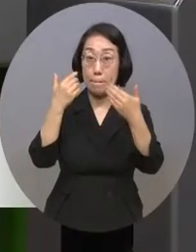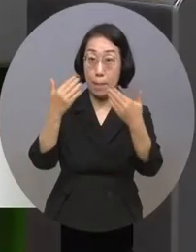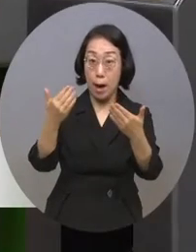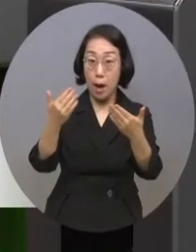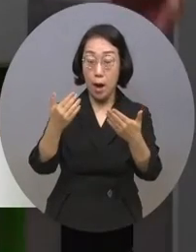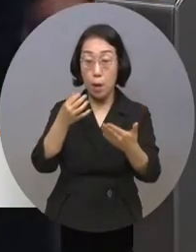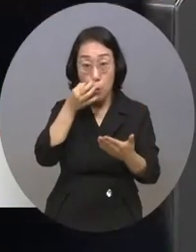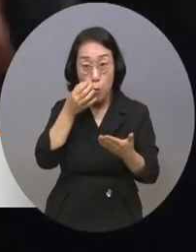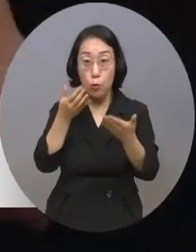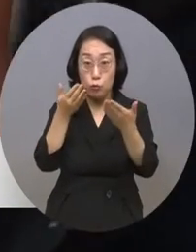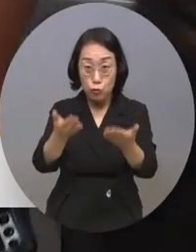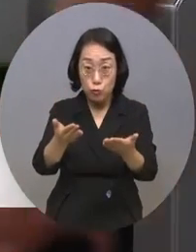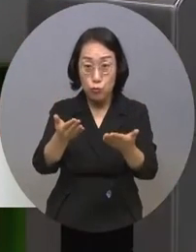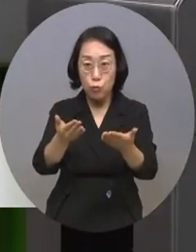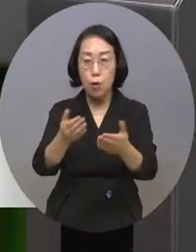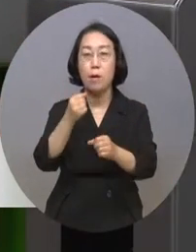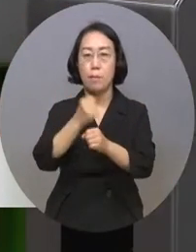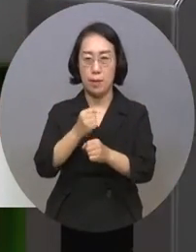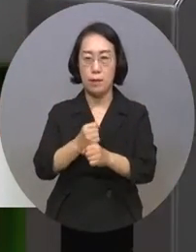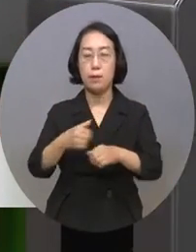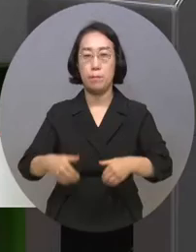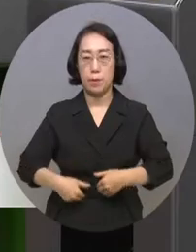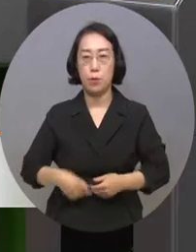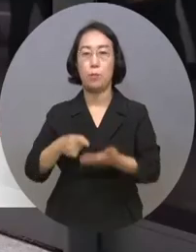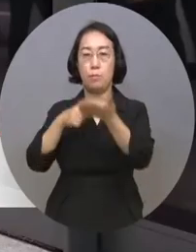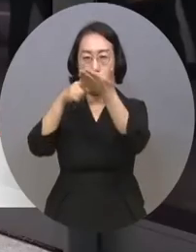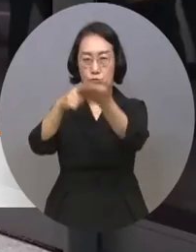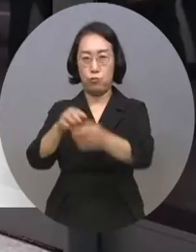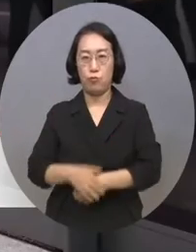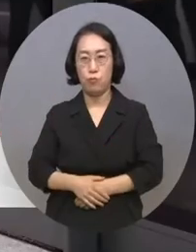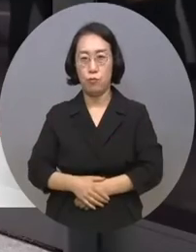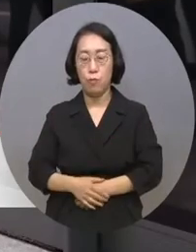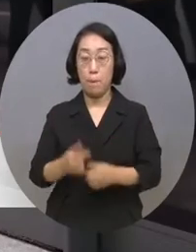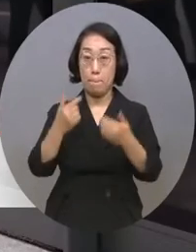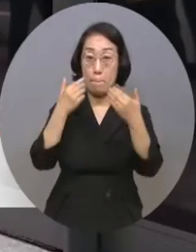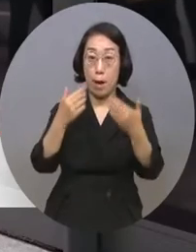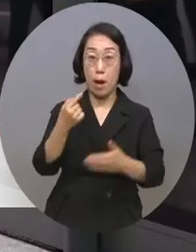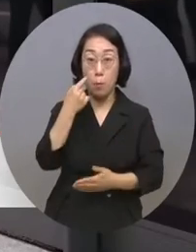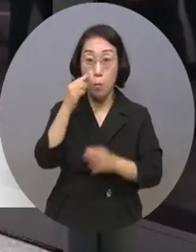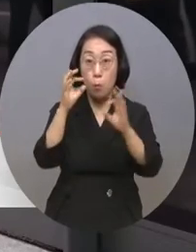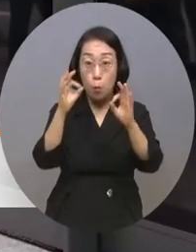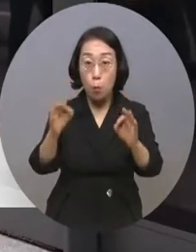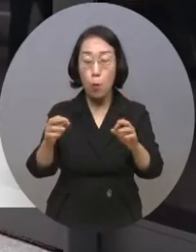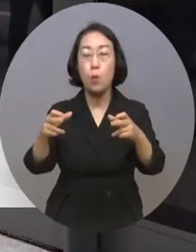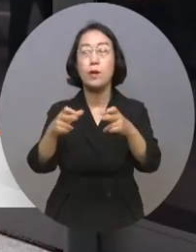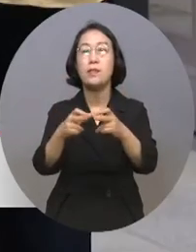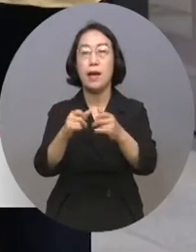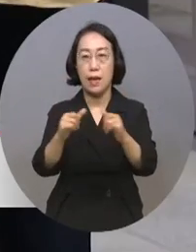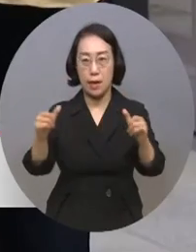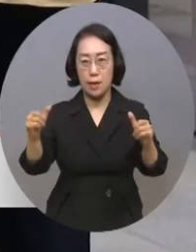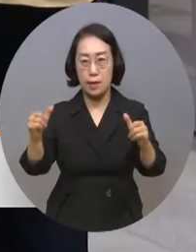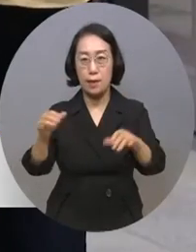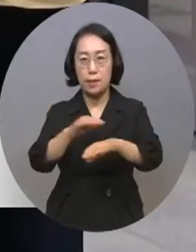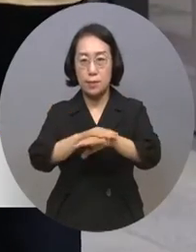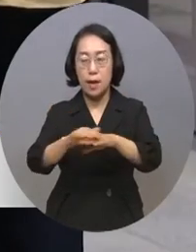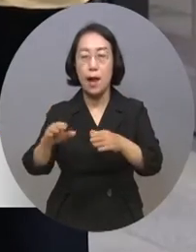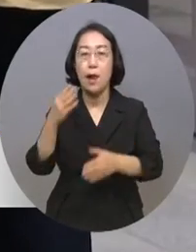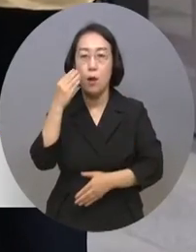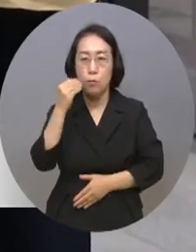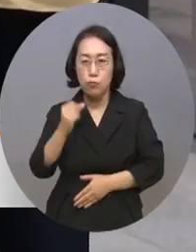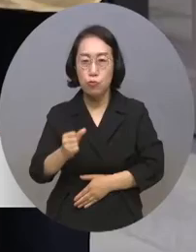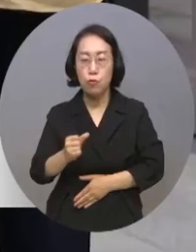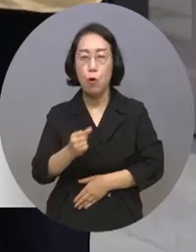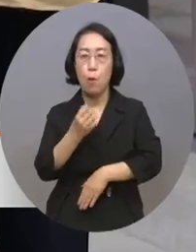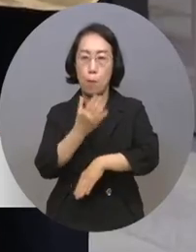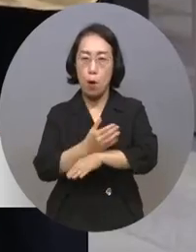요소를 배치할 것을 요청했습니다. 시인성 있는 요소를 배치해 최대한 장애인이 교통약자 개찰구를 원활하게